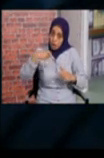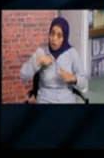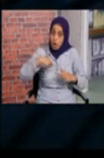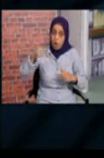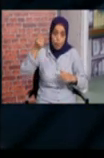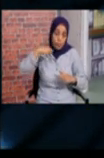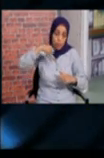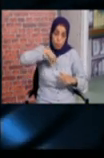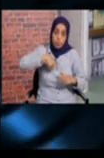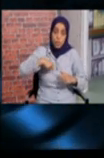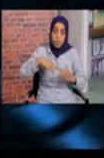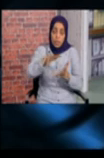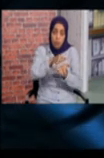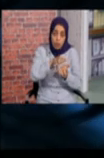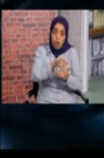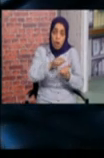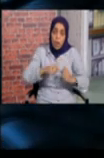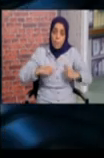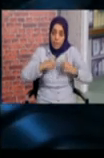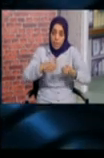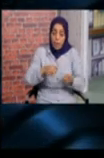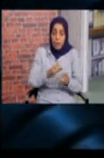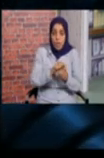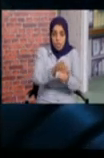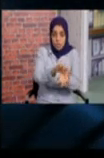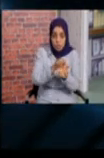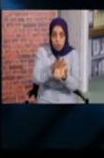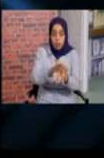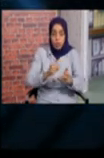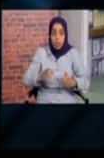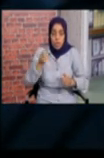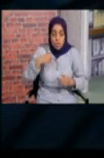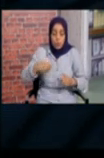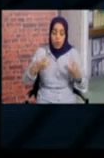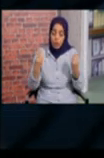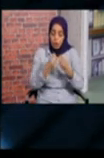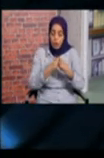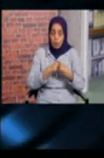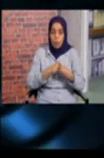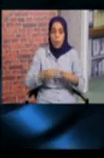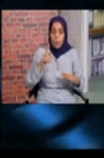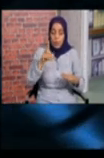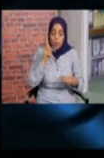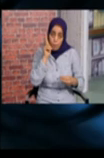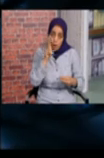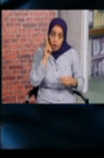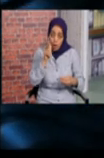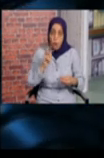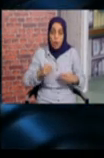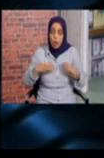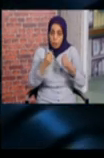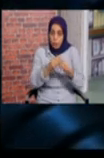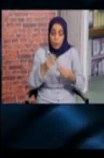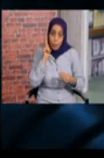هذه المؤشرات مصر بتنال منها جزء منها بحسب نسبه الانضمام بالمؤشر. يعني احنا منضمين